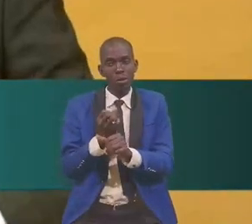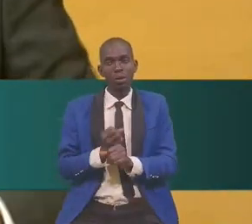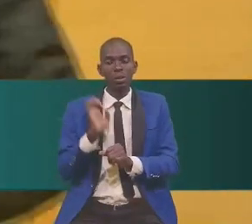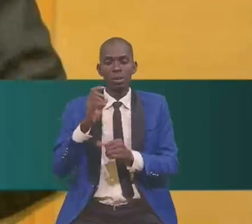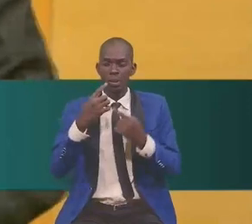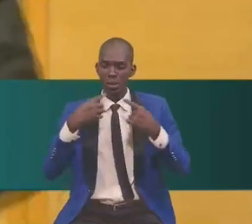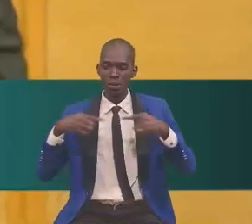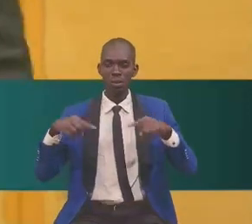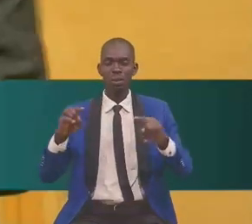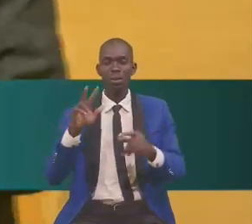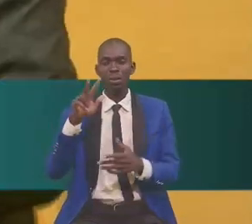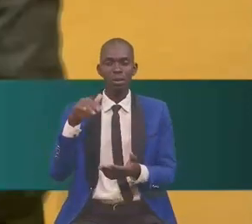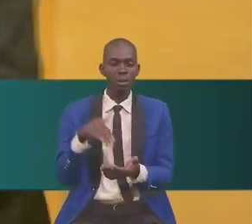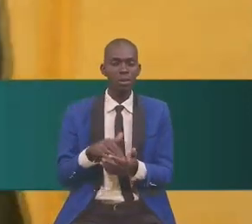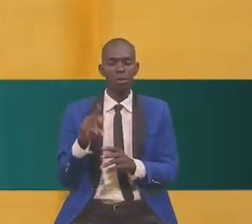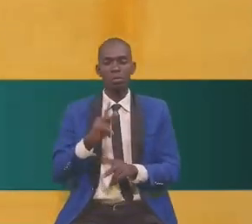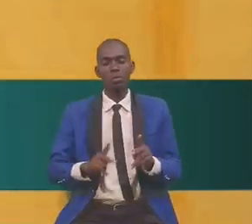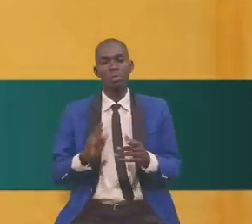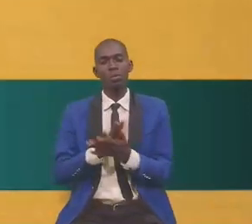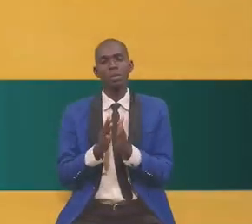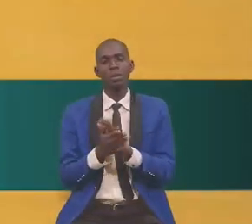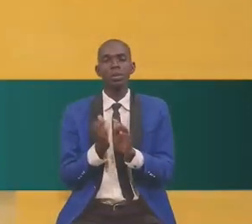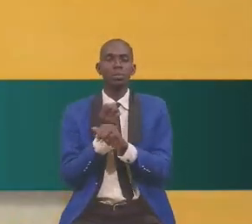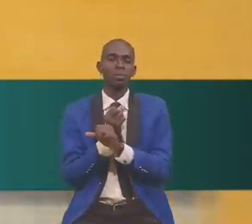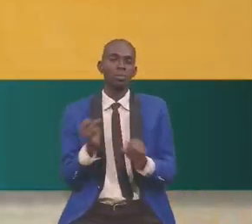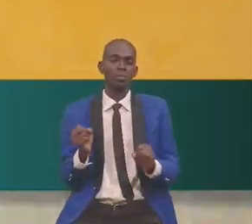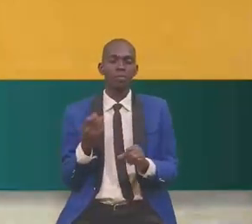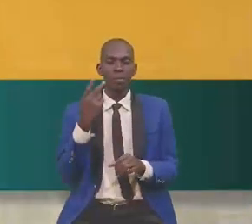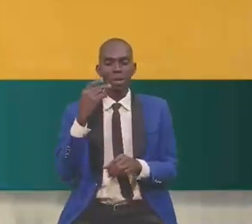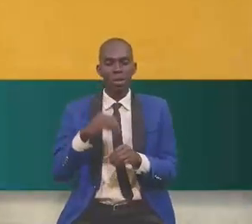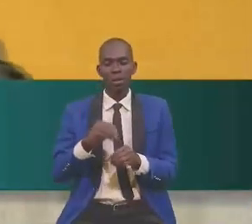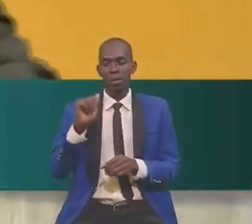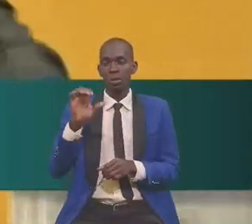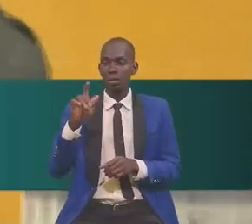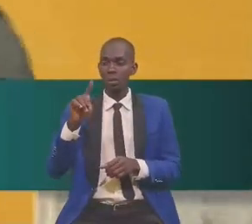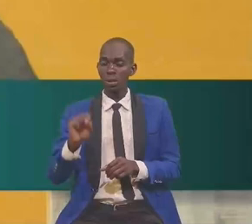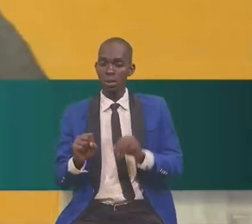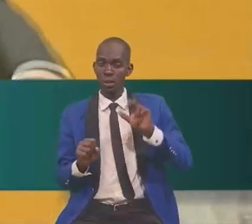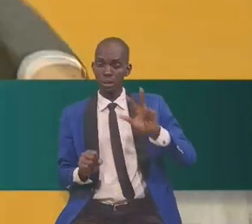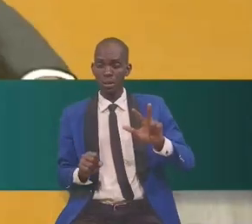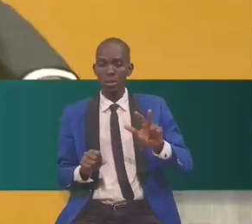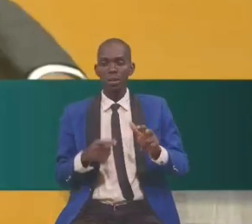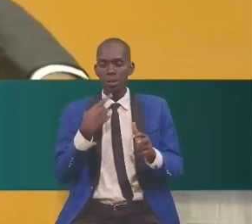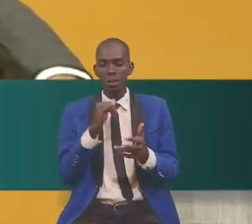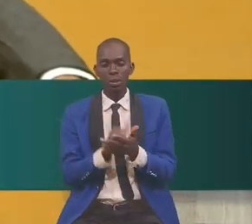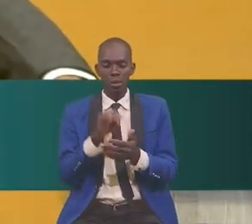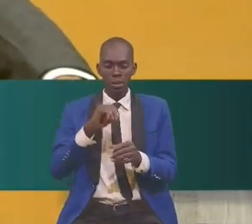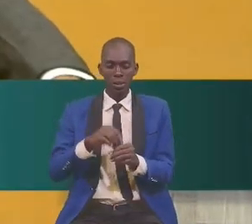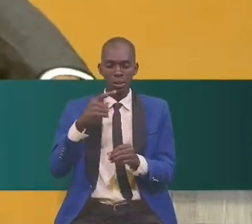au Seigneur. Chapitre 3, nous avons le chapitre 3 qui dit, au nom de Jésus de Nazareth,